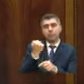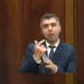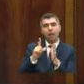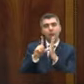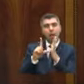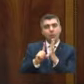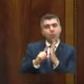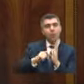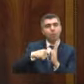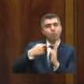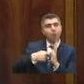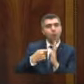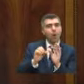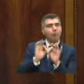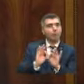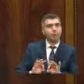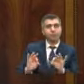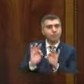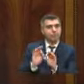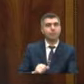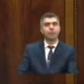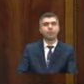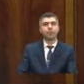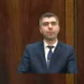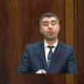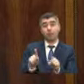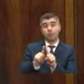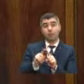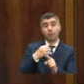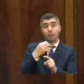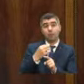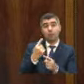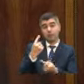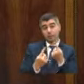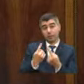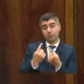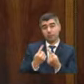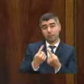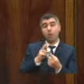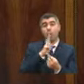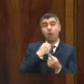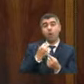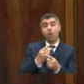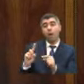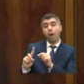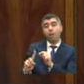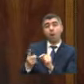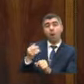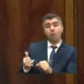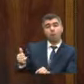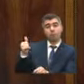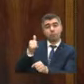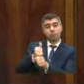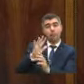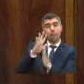إنجاز المشاريع. لقد جرت مياه كثيرة تحت جسر الحكومة منذ تقديمها البرنامج الحكومي